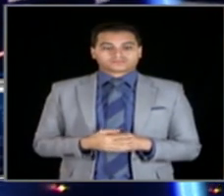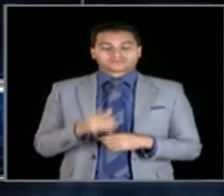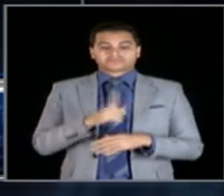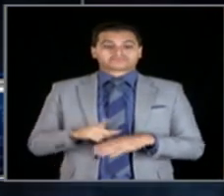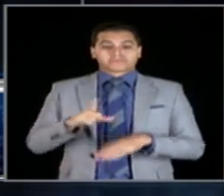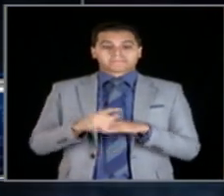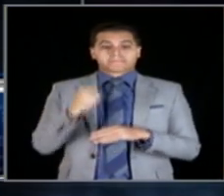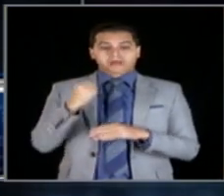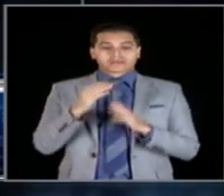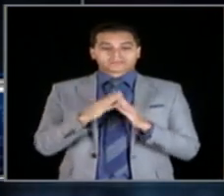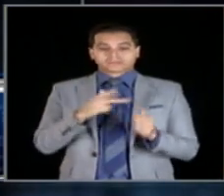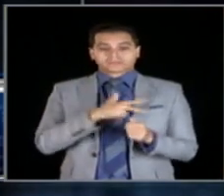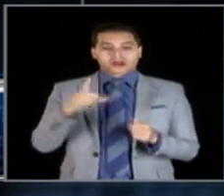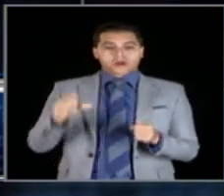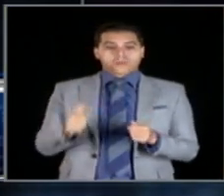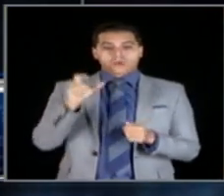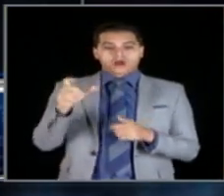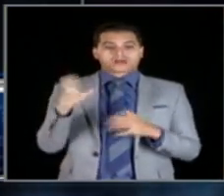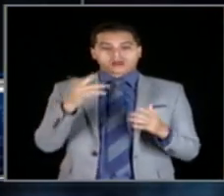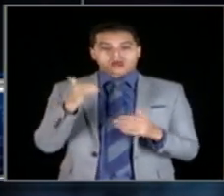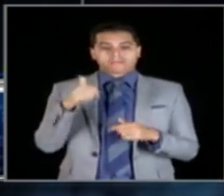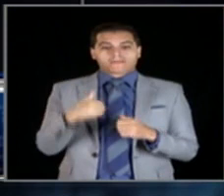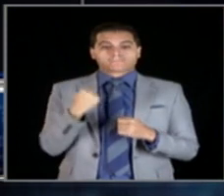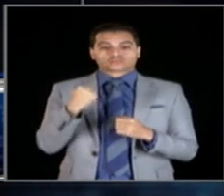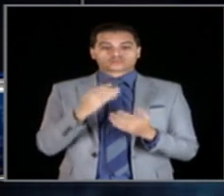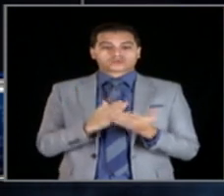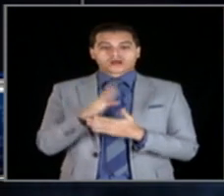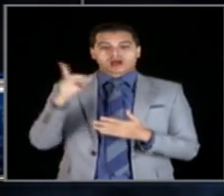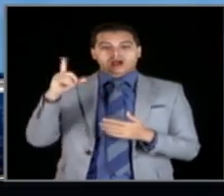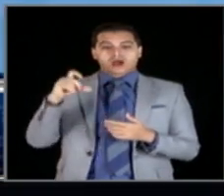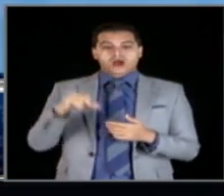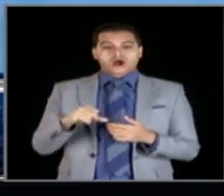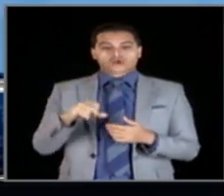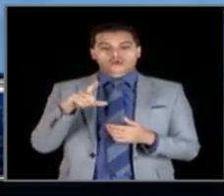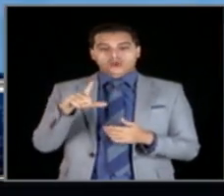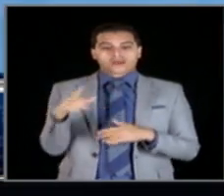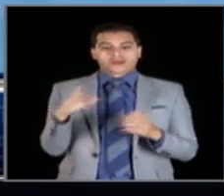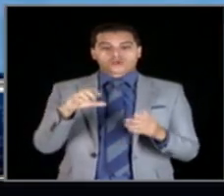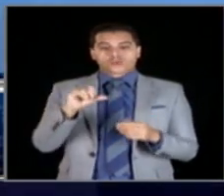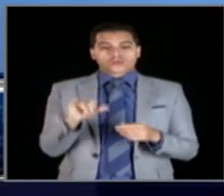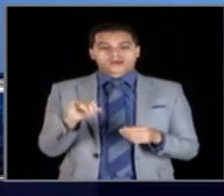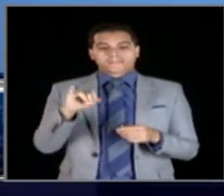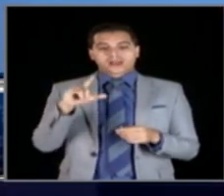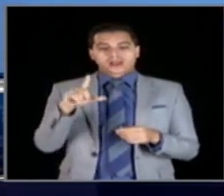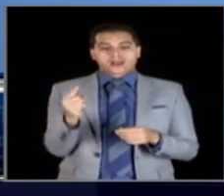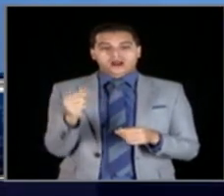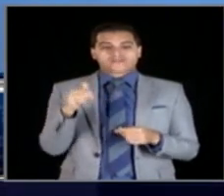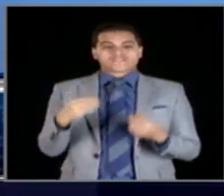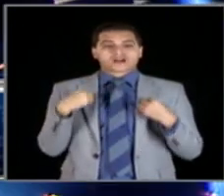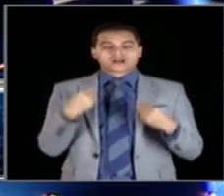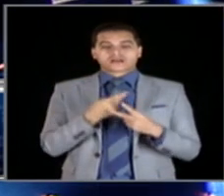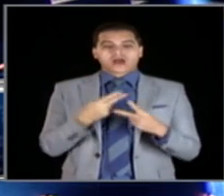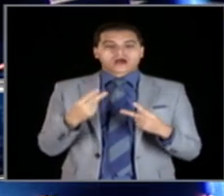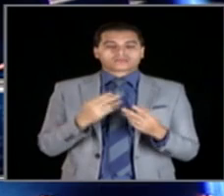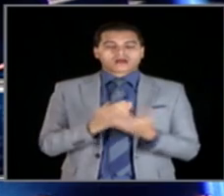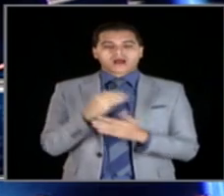توجت البطلة المصرية روان العربي ببطولة كارول ويميلر في إحدى